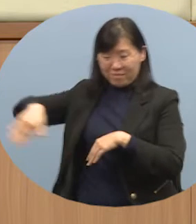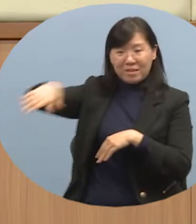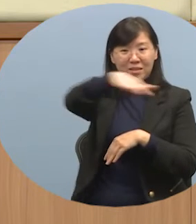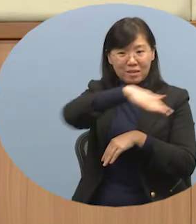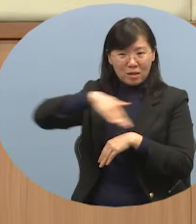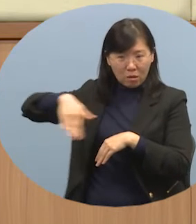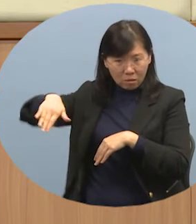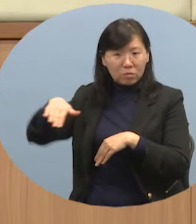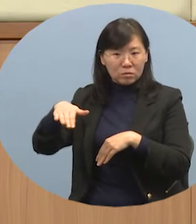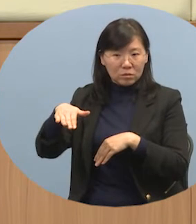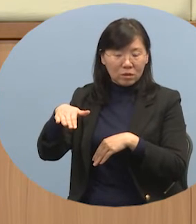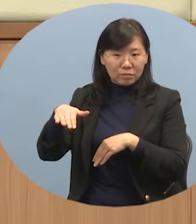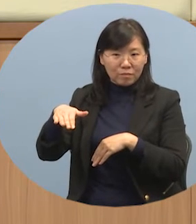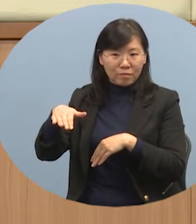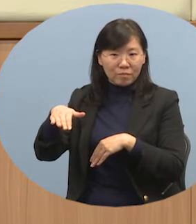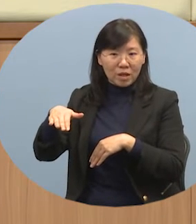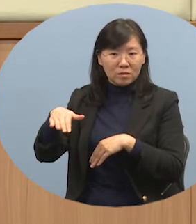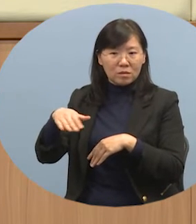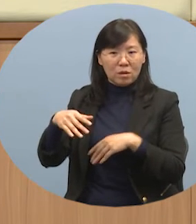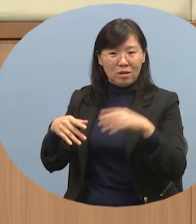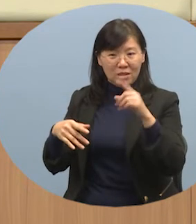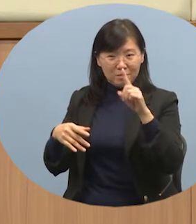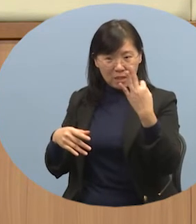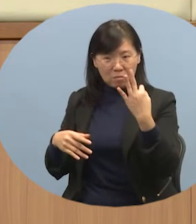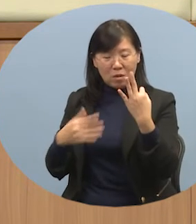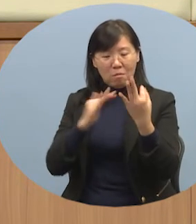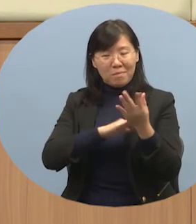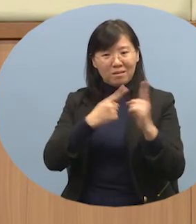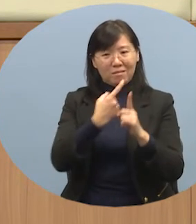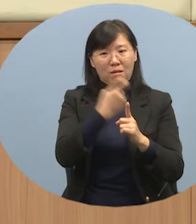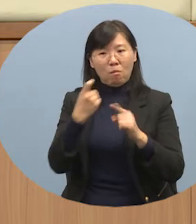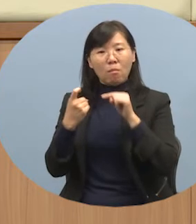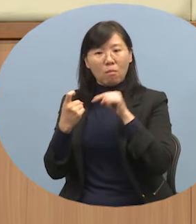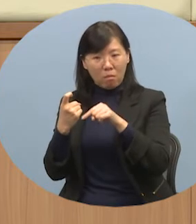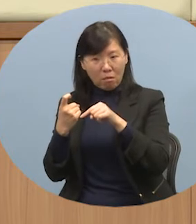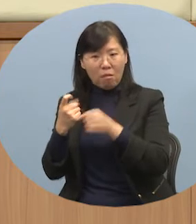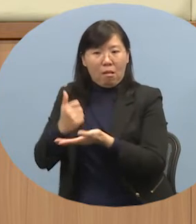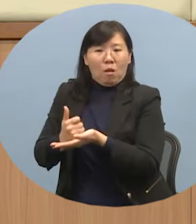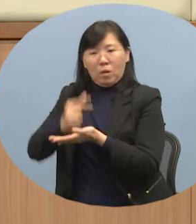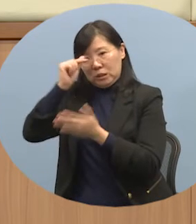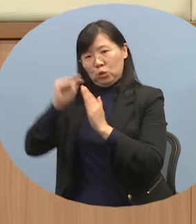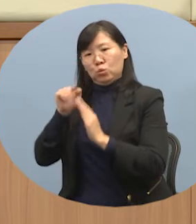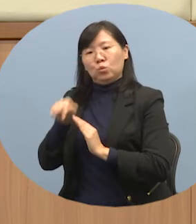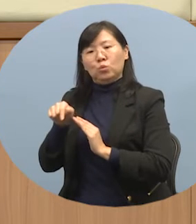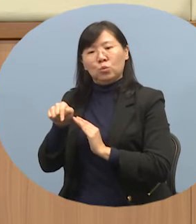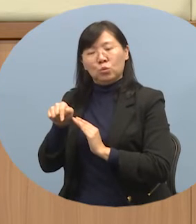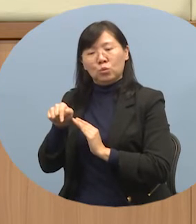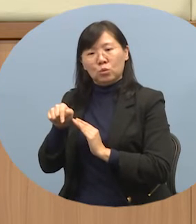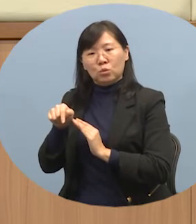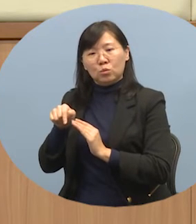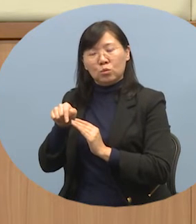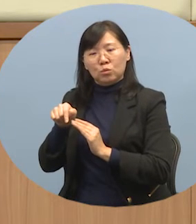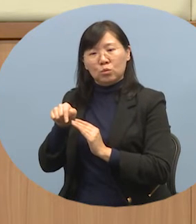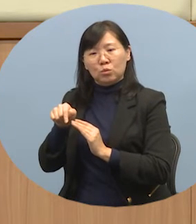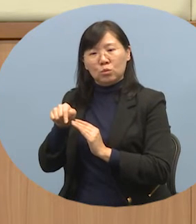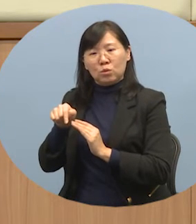切接觸者，其中有9名病人咧。仍然是留醫，咁咧我哋已經